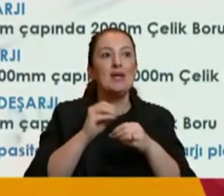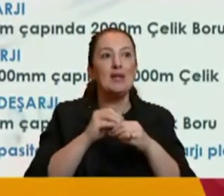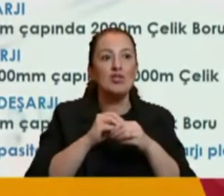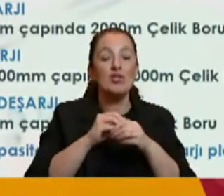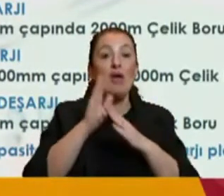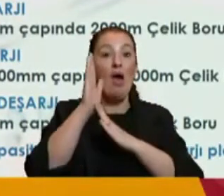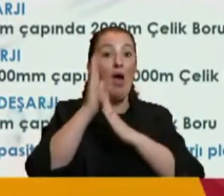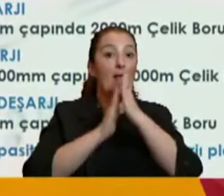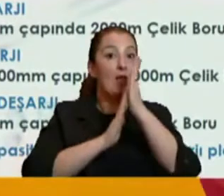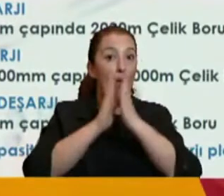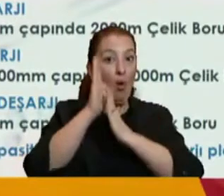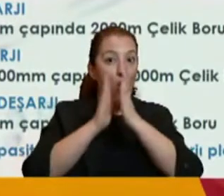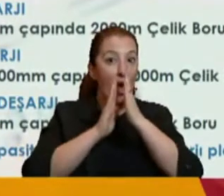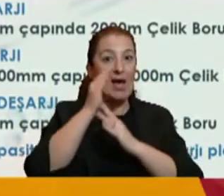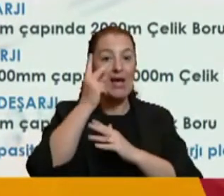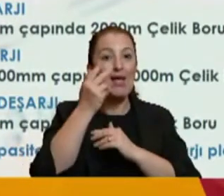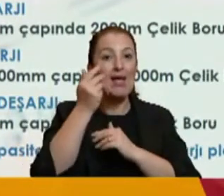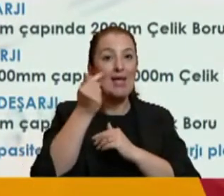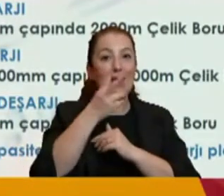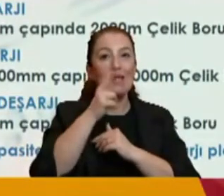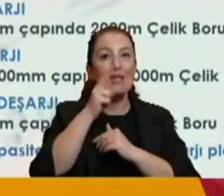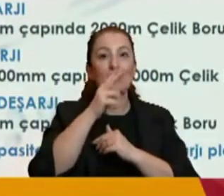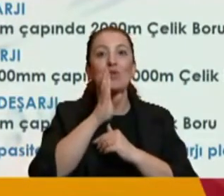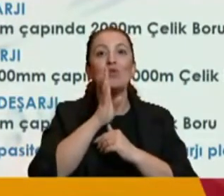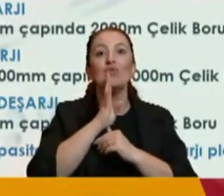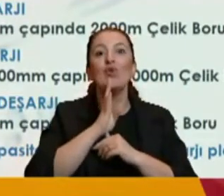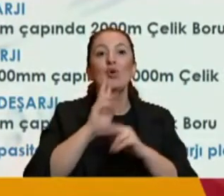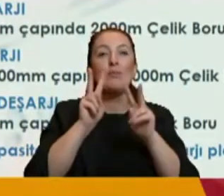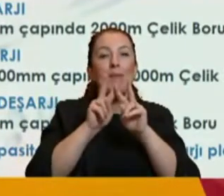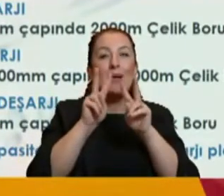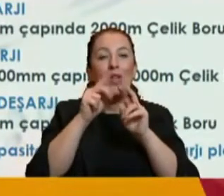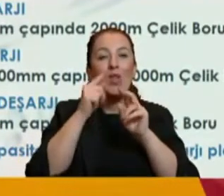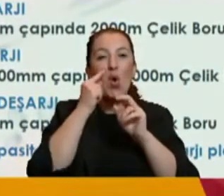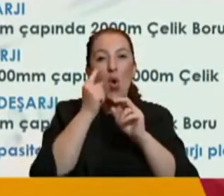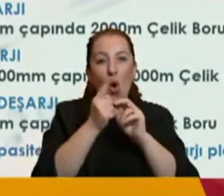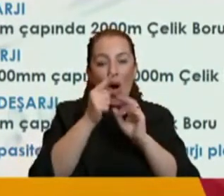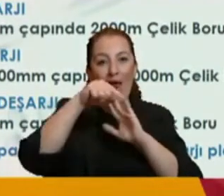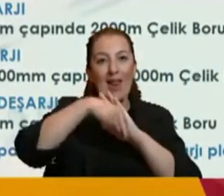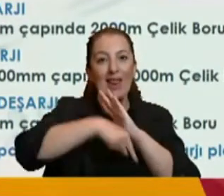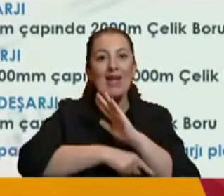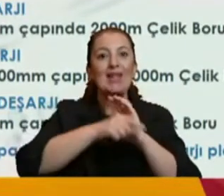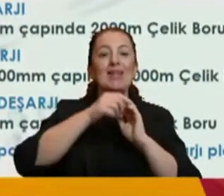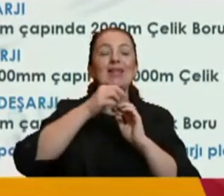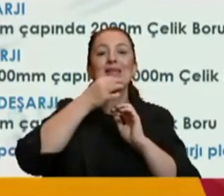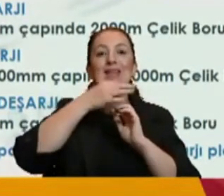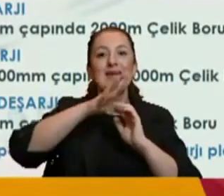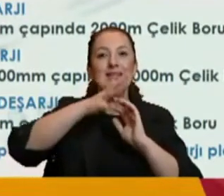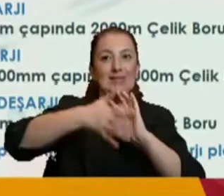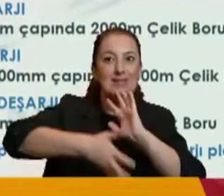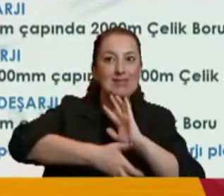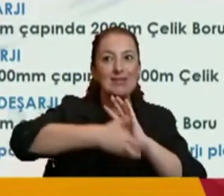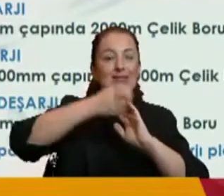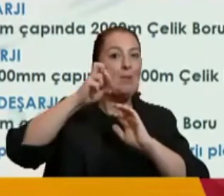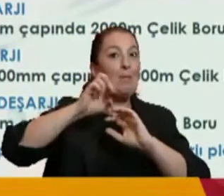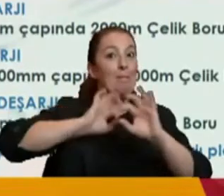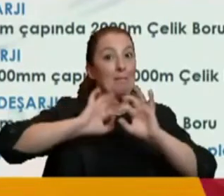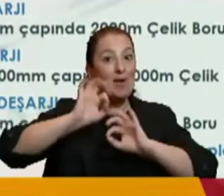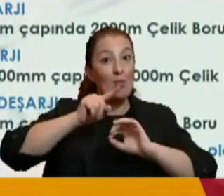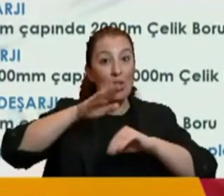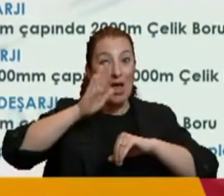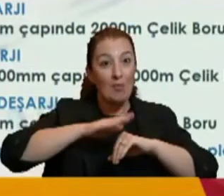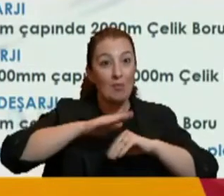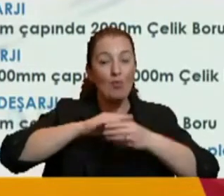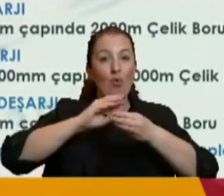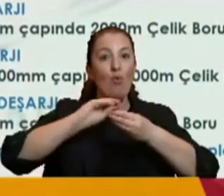ataköy'e iki tane 2400 milimetre çapında derin deniz deşarjı planlıyoruz bunu yaptığımızda